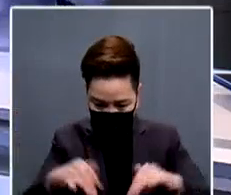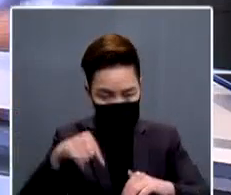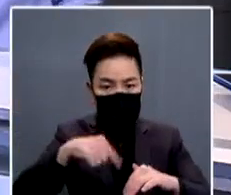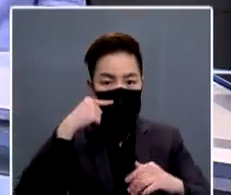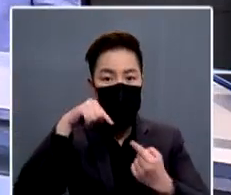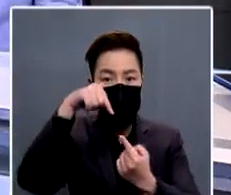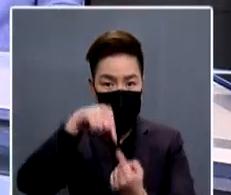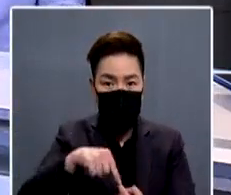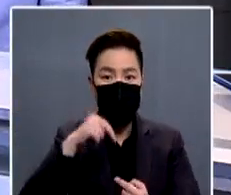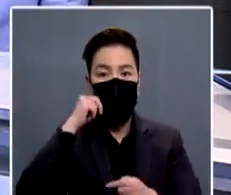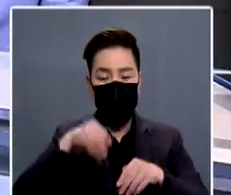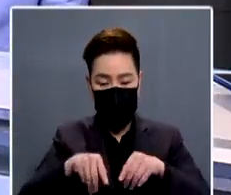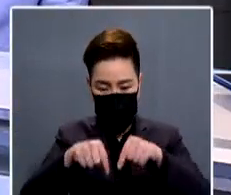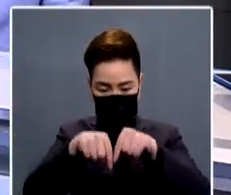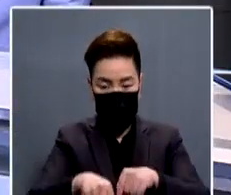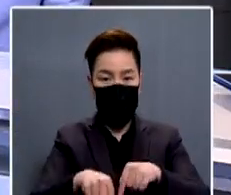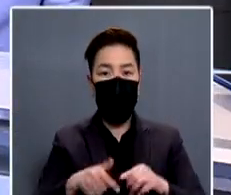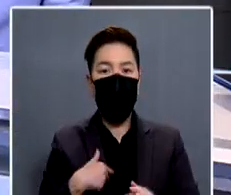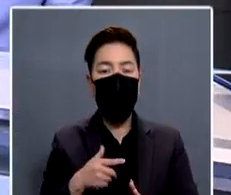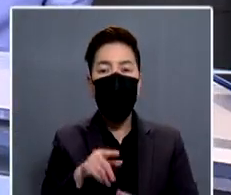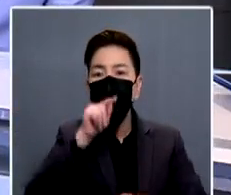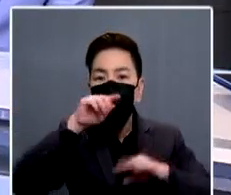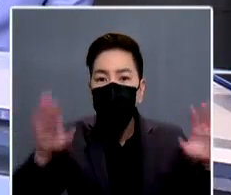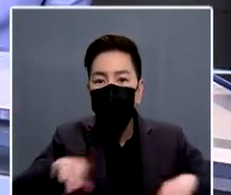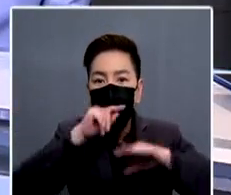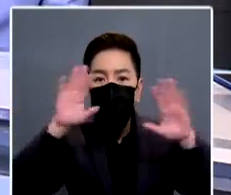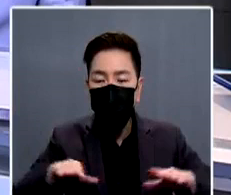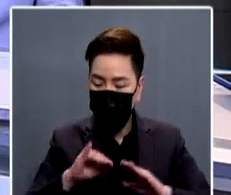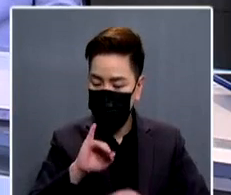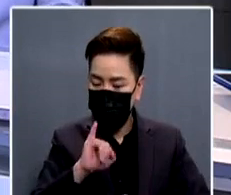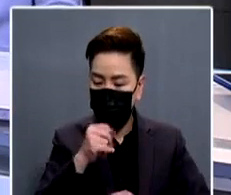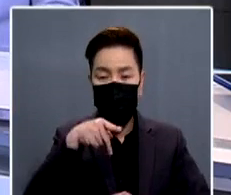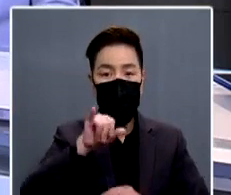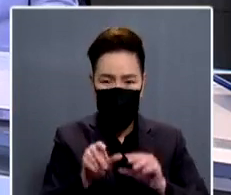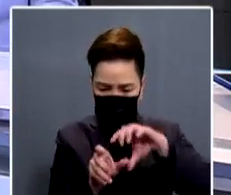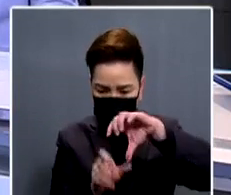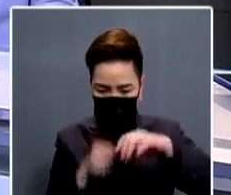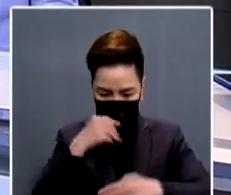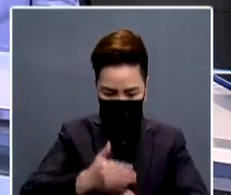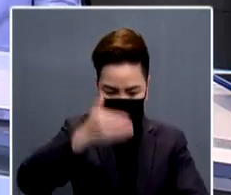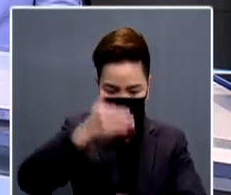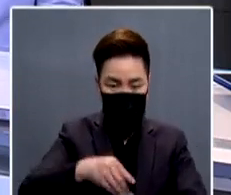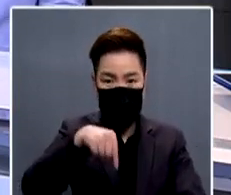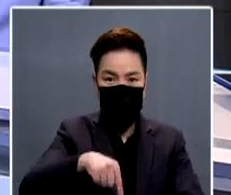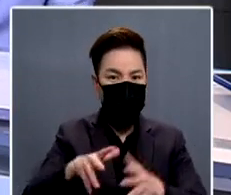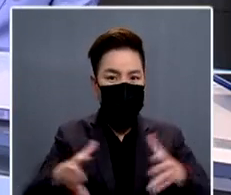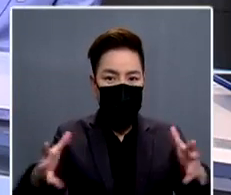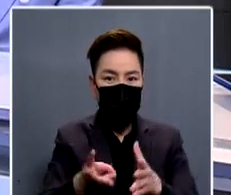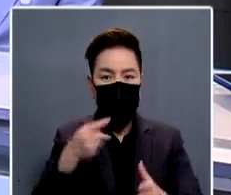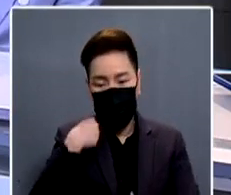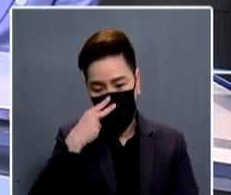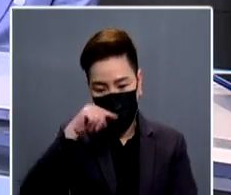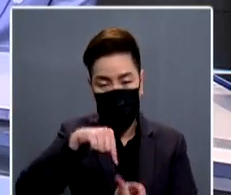ลงมาต่อที่เขื่อนเจ้าพระยานะคะเพราะฉะนั้นจุดที่เขื่อนเจ้าพระยาจะเป็นจุดที่เราต้องสังเกตให้ดีนะคะว่าปริมาณน้ำมันมากน้อยขนาดไหนวันนี้ก็ยังค